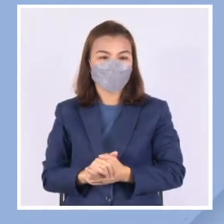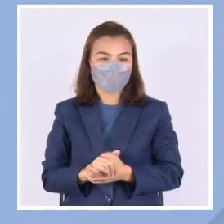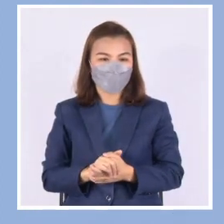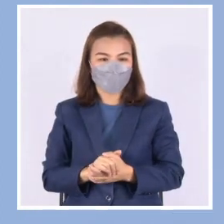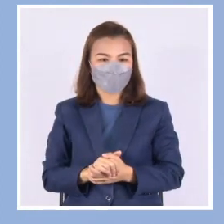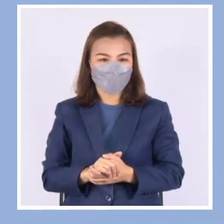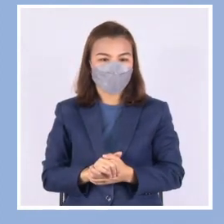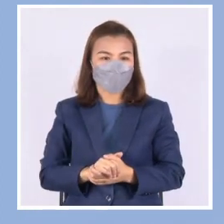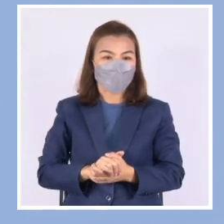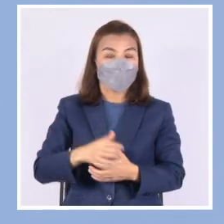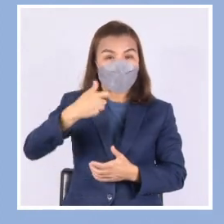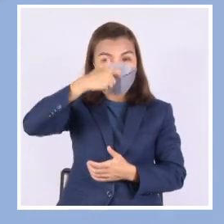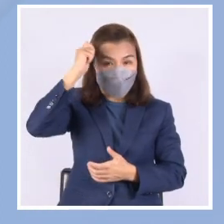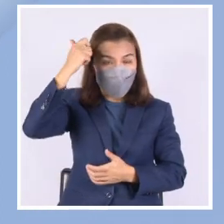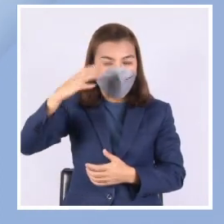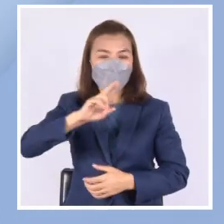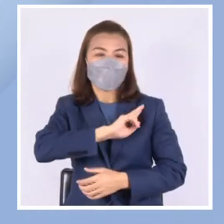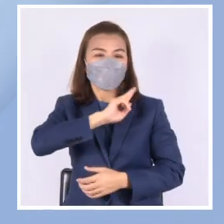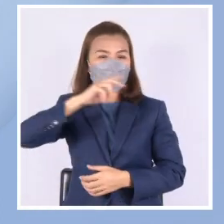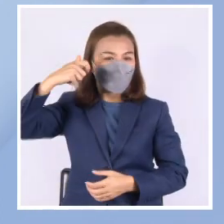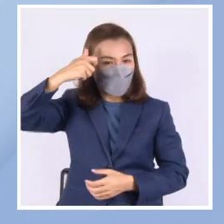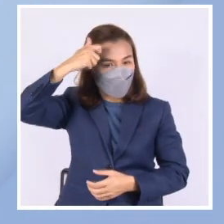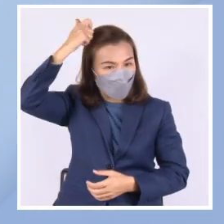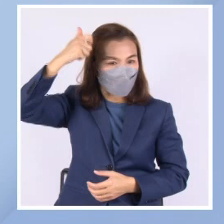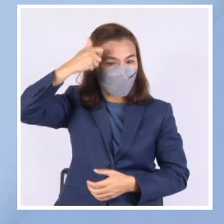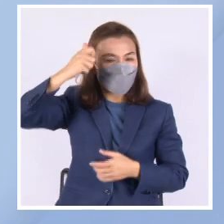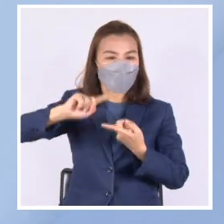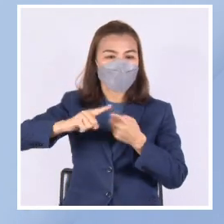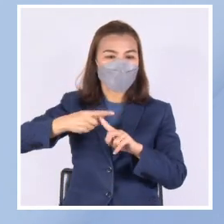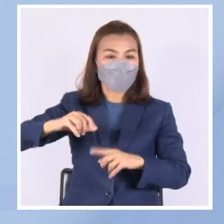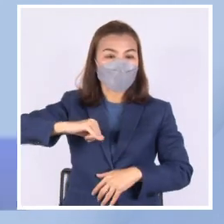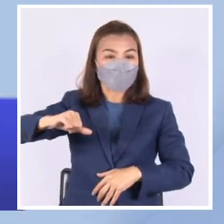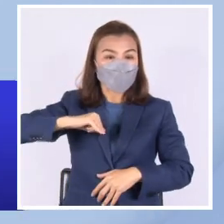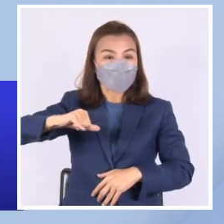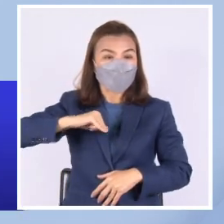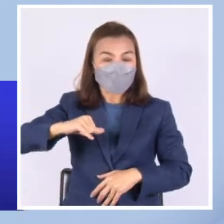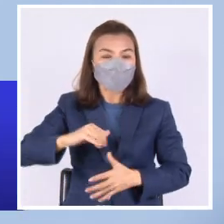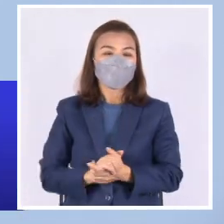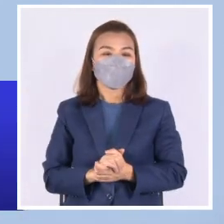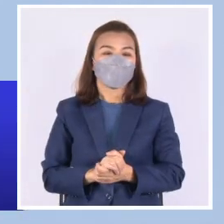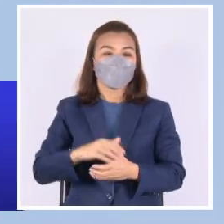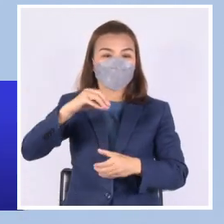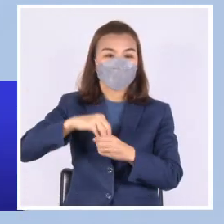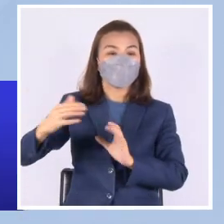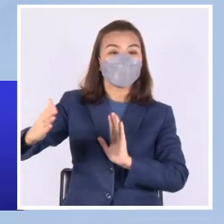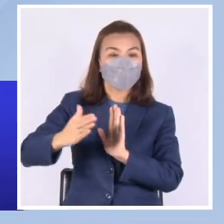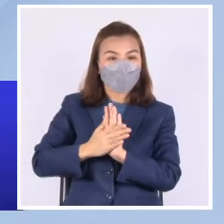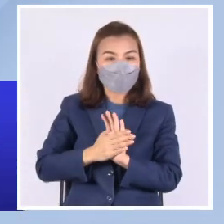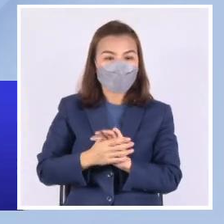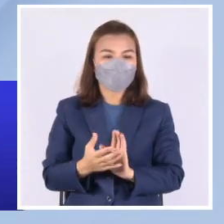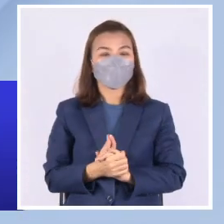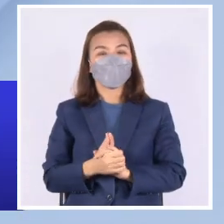าฉันโกนด้วยเพื่อให้กำลังใจแล้วก็ให้ภรรยารู้สึกว่าเธอไม่โดดเดี่ยวแล้วเนี่ยค่ะคลิปนี้ภรรยาร้อง